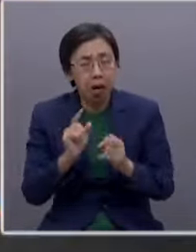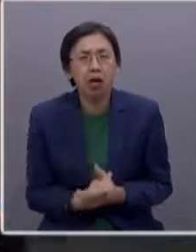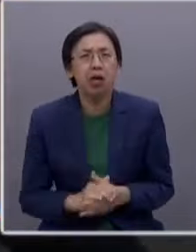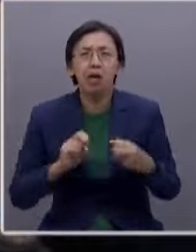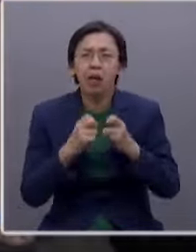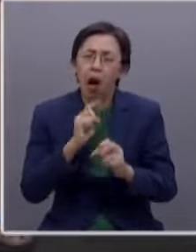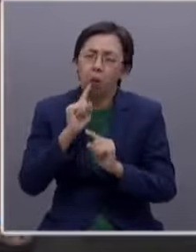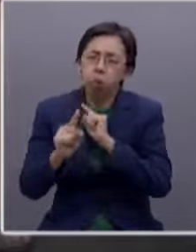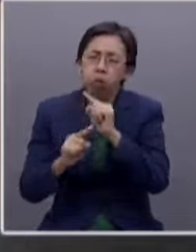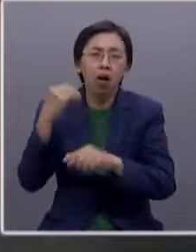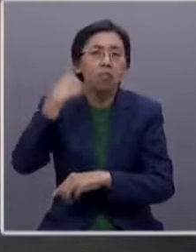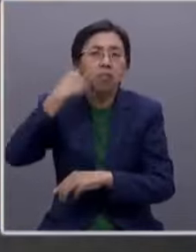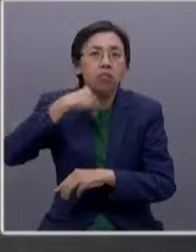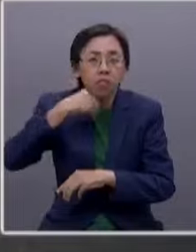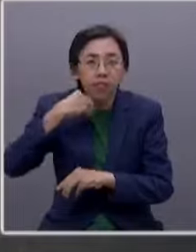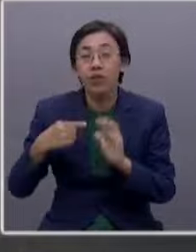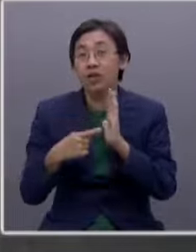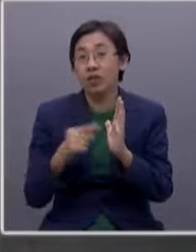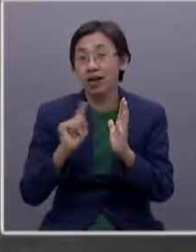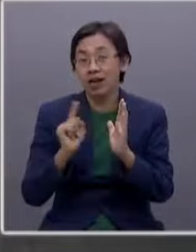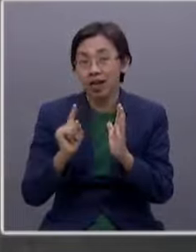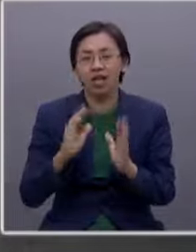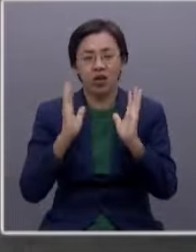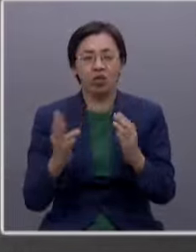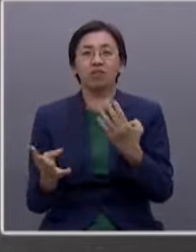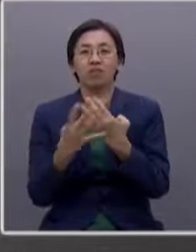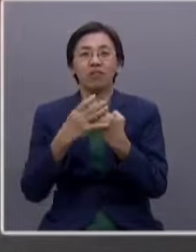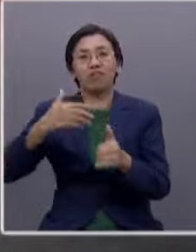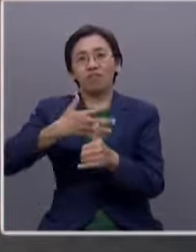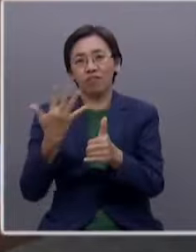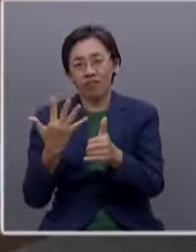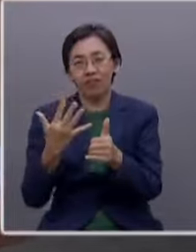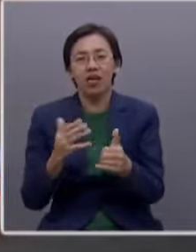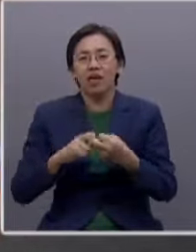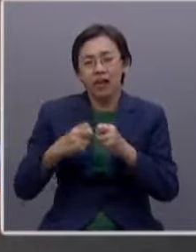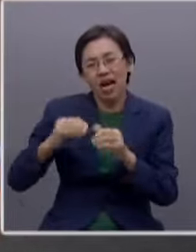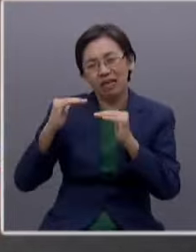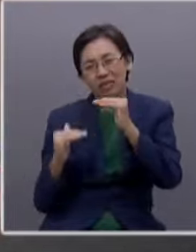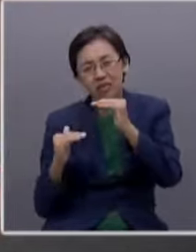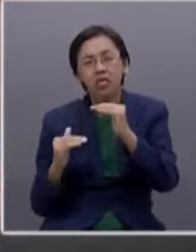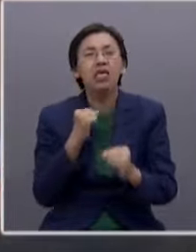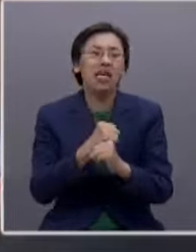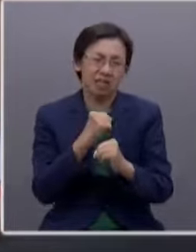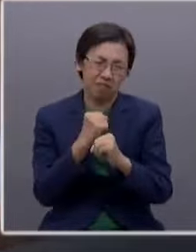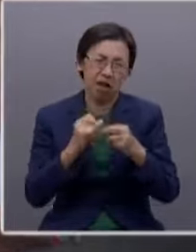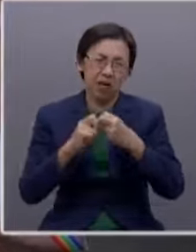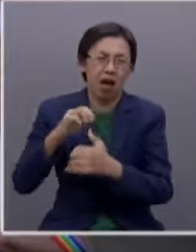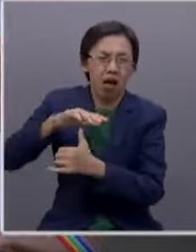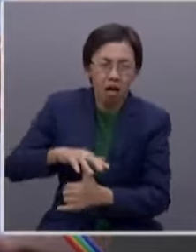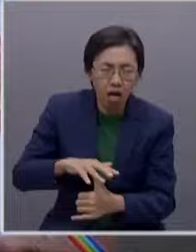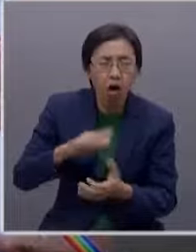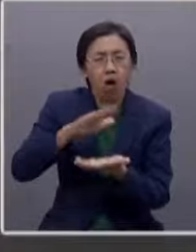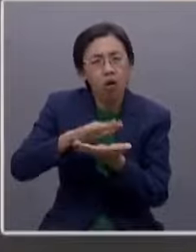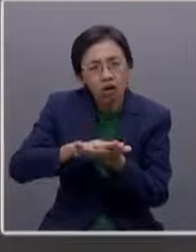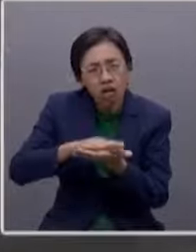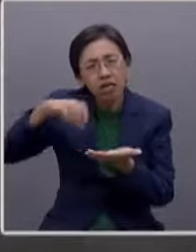ค่ะมาเรื่อยๆนะคะโดยเฉพาะเรื่องของต้องขางนะคะแล้วก็เรื่องการเลือกปฏิบัติอันเนื่องมาจากการทำงานเรื่องในสถานศึกษา